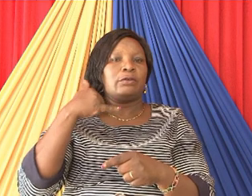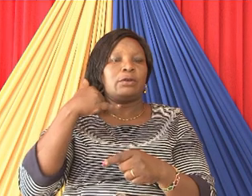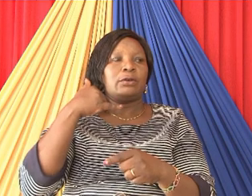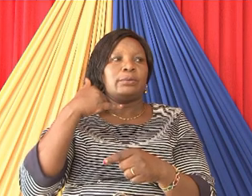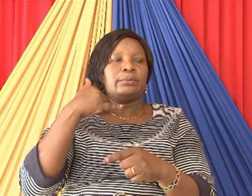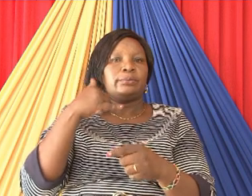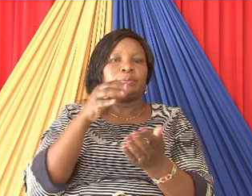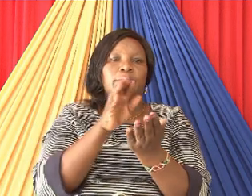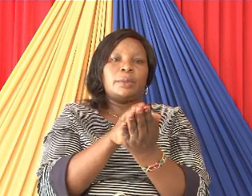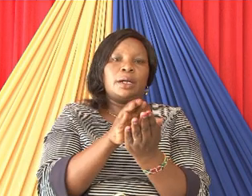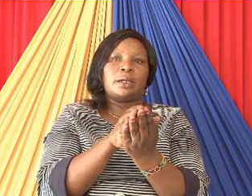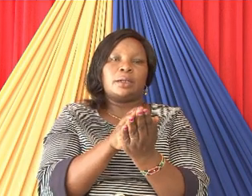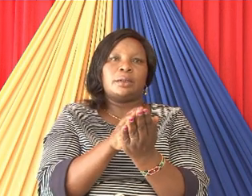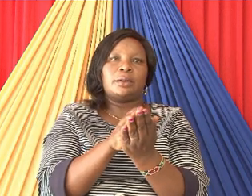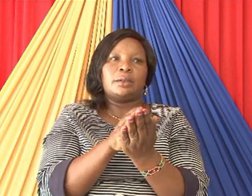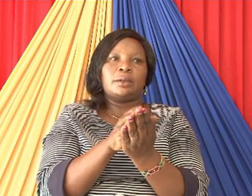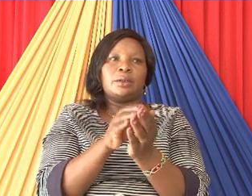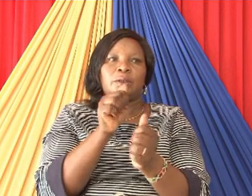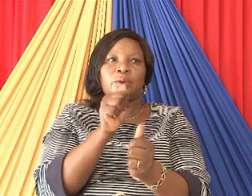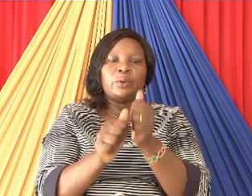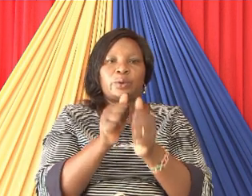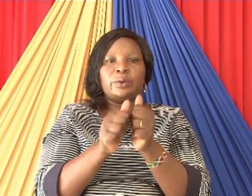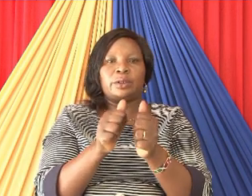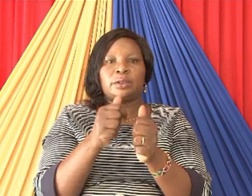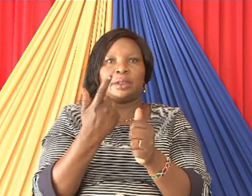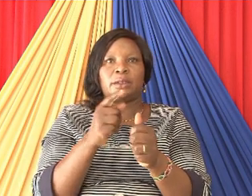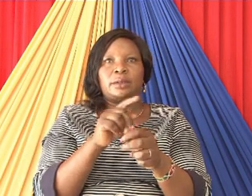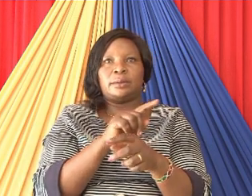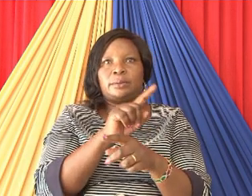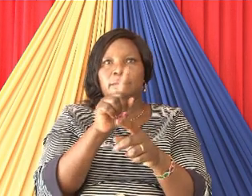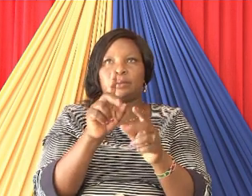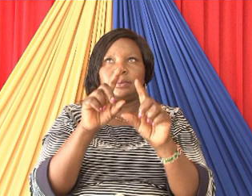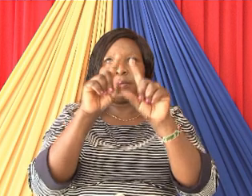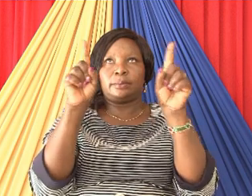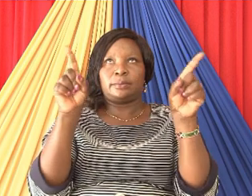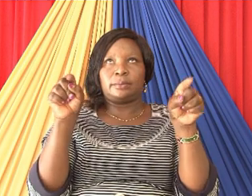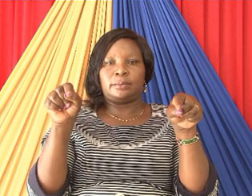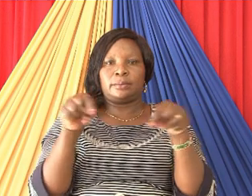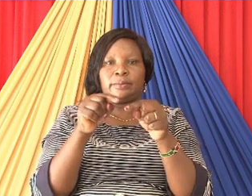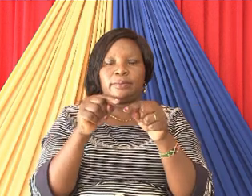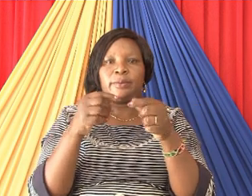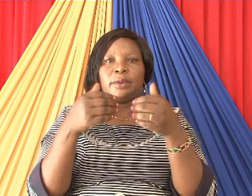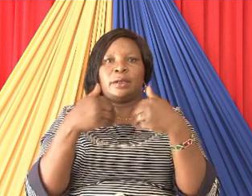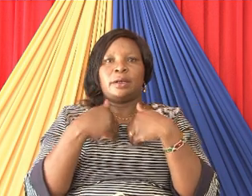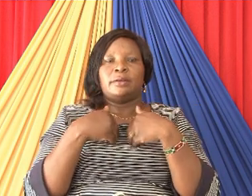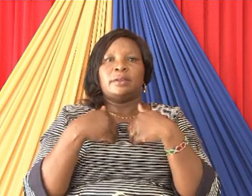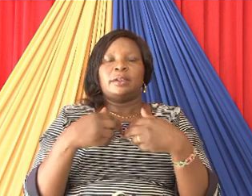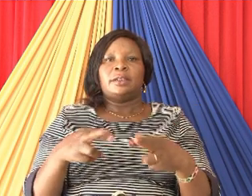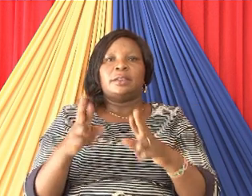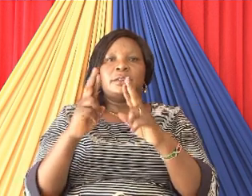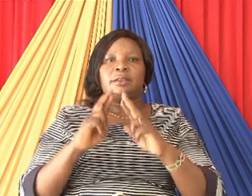bank zetu ambazo ziko hapo kwa screen, we have received them na tutaendelea